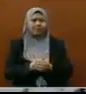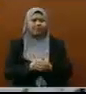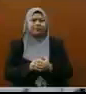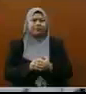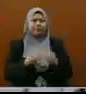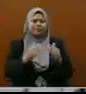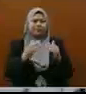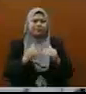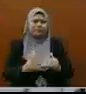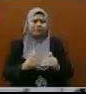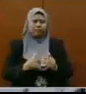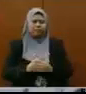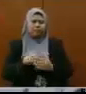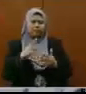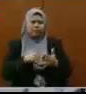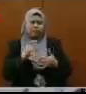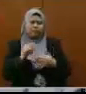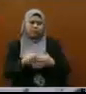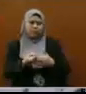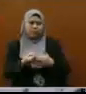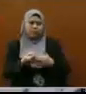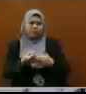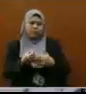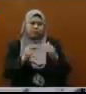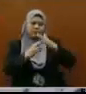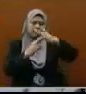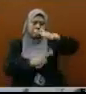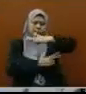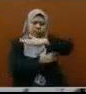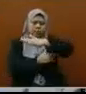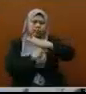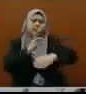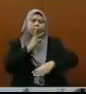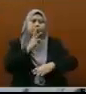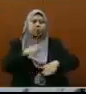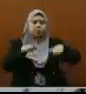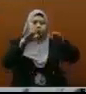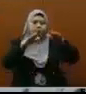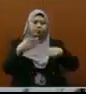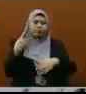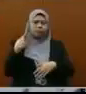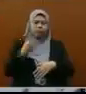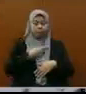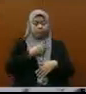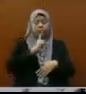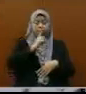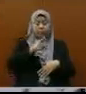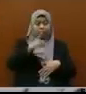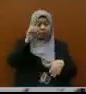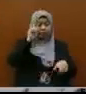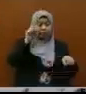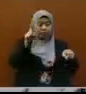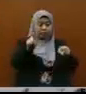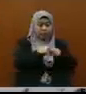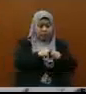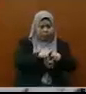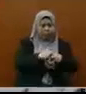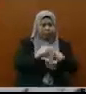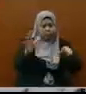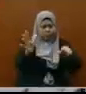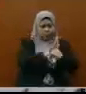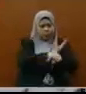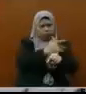Yang seterusnya adalah projek tebatan banjir. Kita memang bersetuju sepenuhnya supaya negeri Selangor